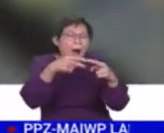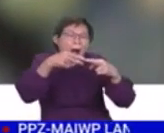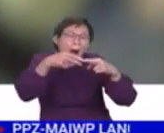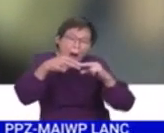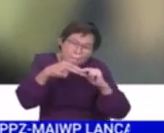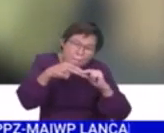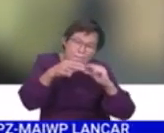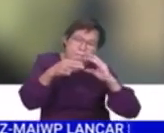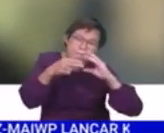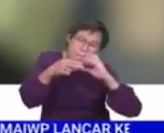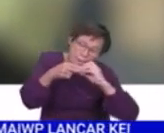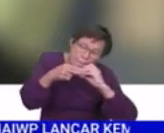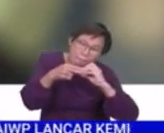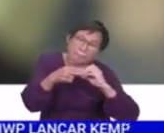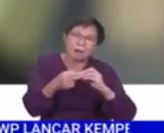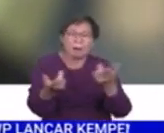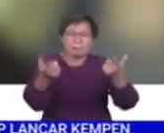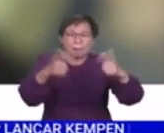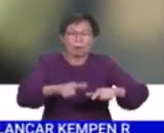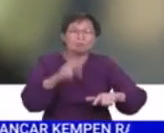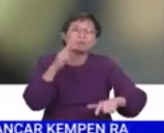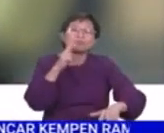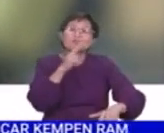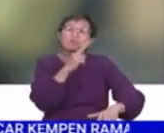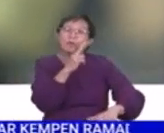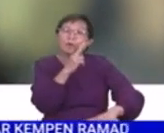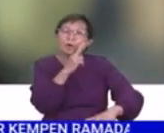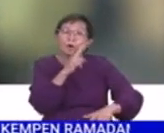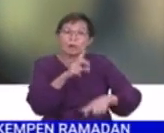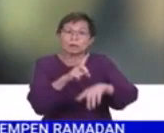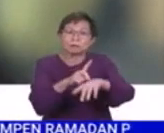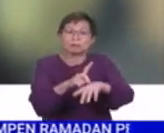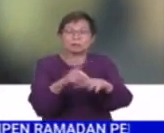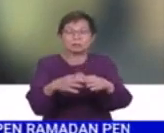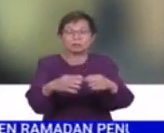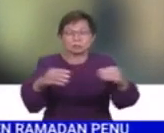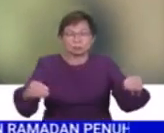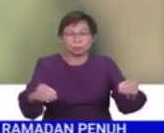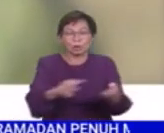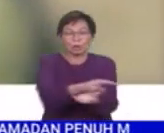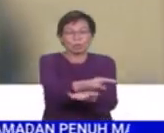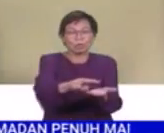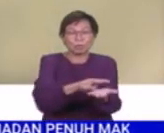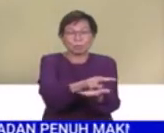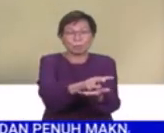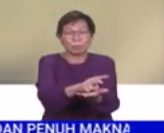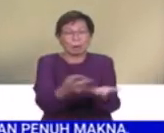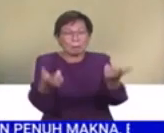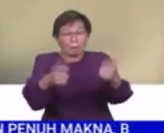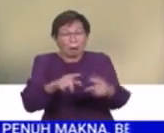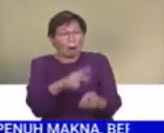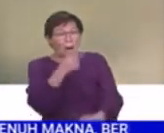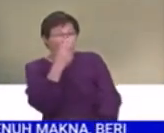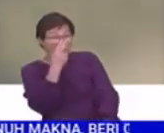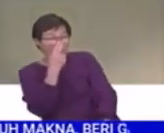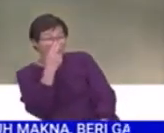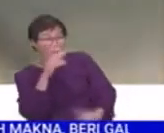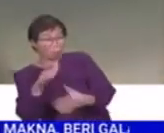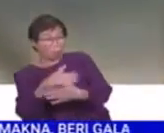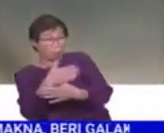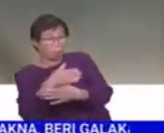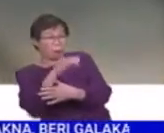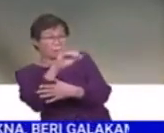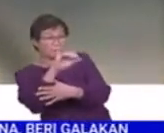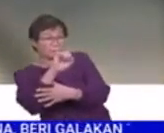makanan. Itulah yang berlaku di sebuah restoran di Toyokawa, Jepun. Dan video kejadian pelik itu dikongsi